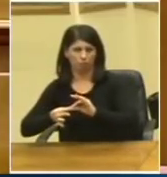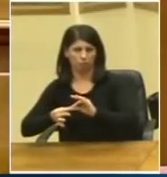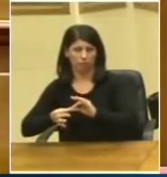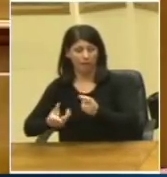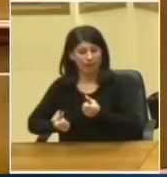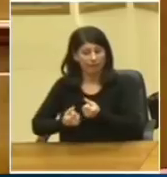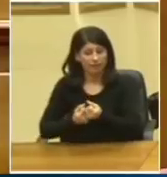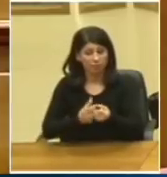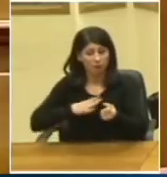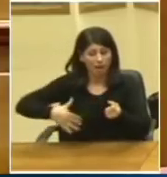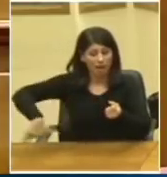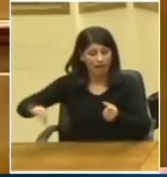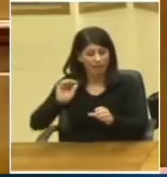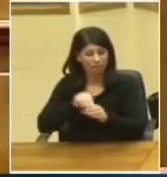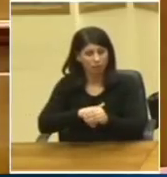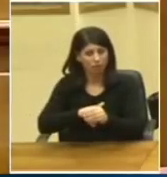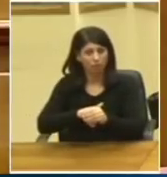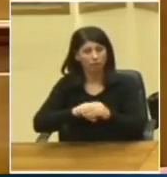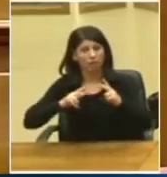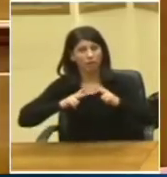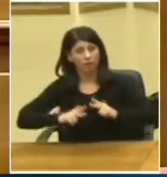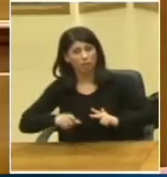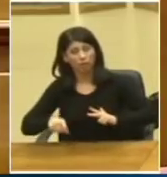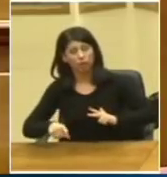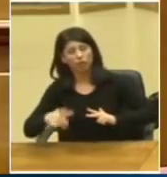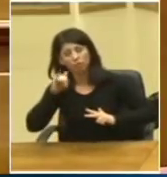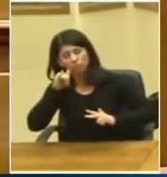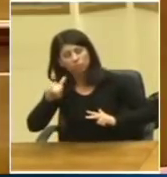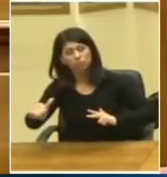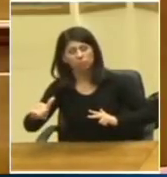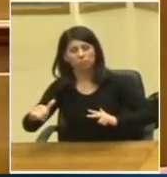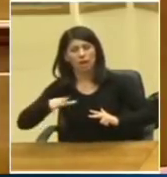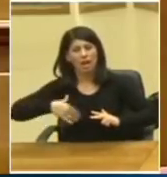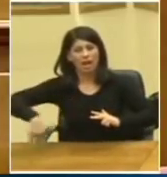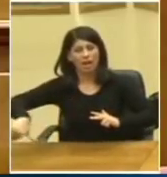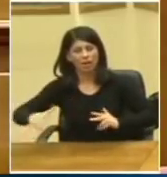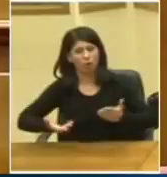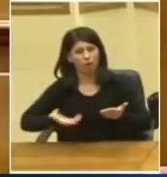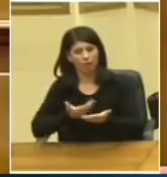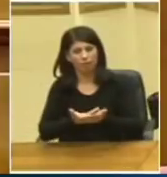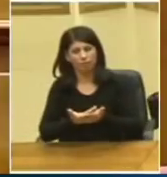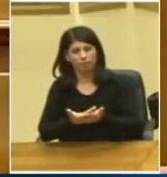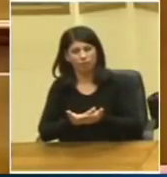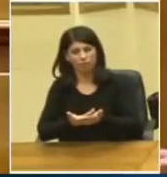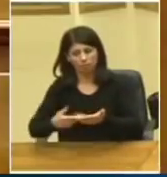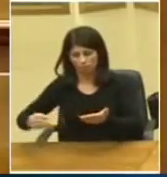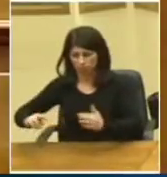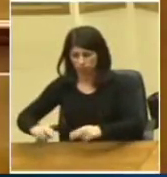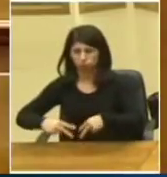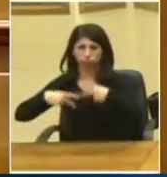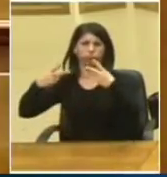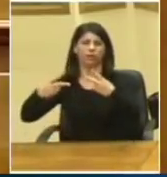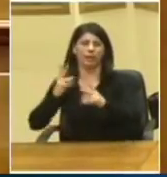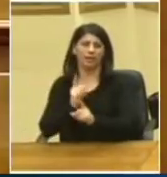Ενισχύουμε τη λαϊκή συμμετοχή και ικανοποιούμε έτσι ένα πάγιο λαϊκό αίτημα που ήρθε στην επιφάνεια ιδιαίτερα την περίοδο